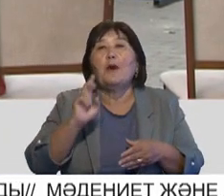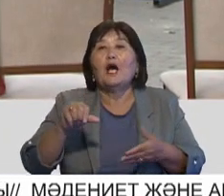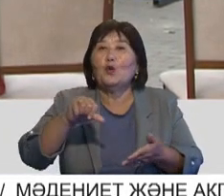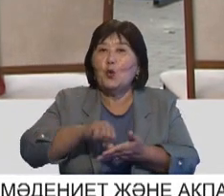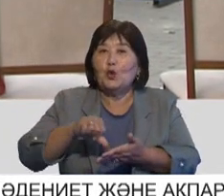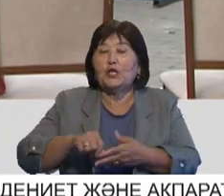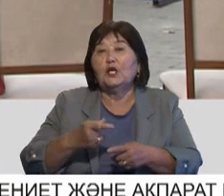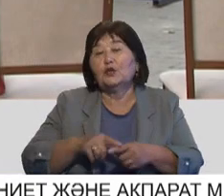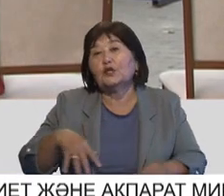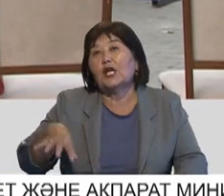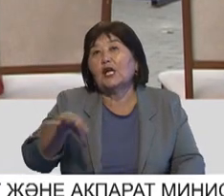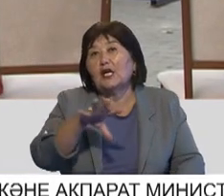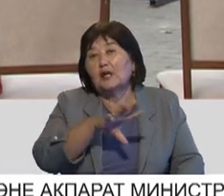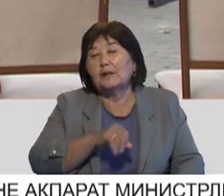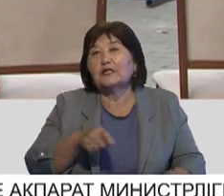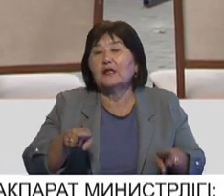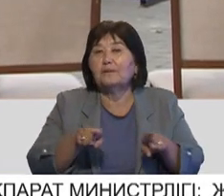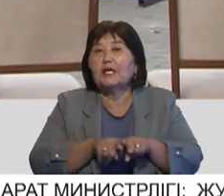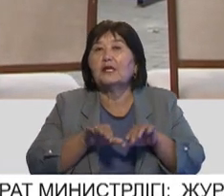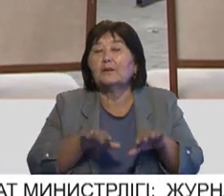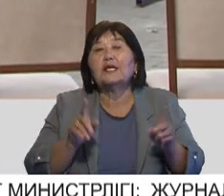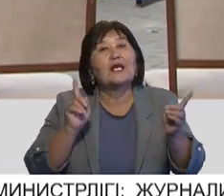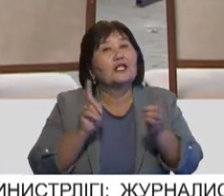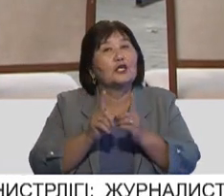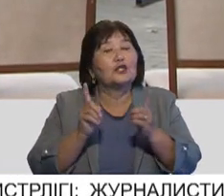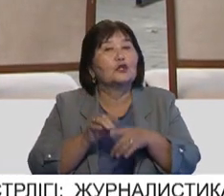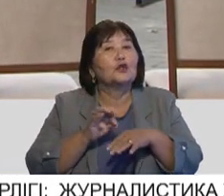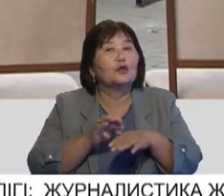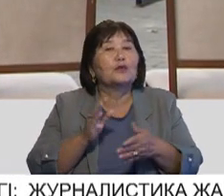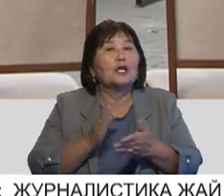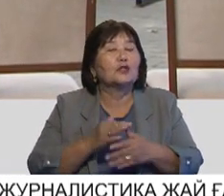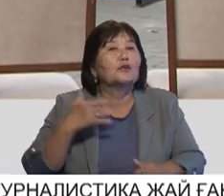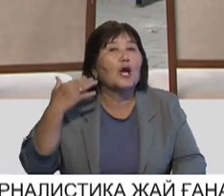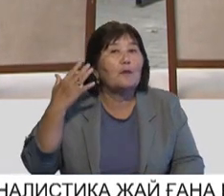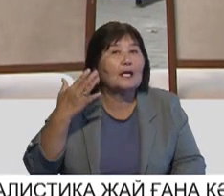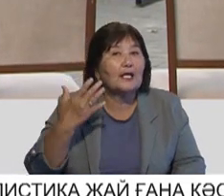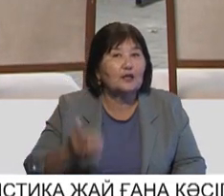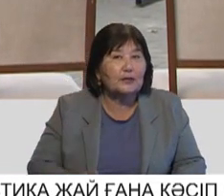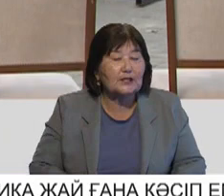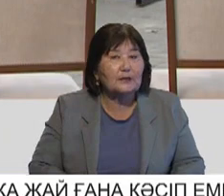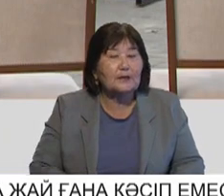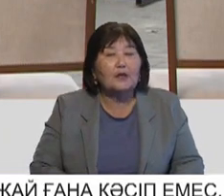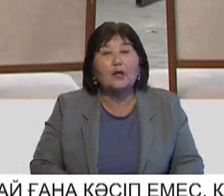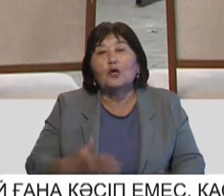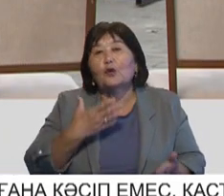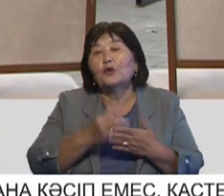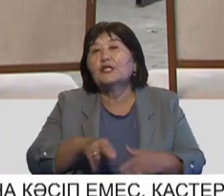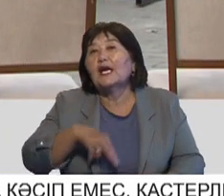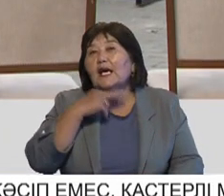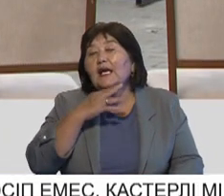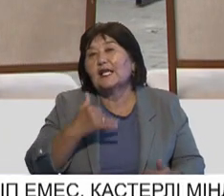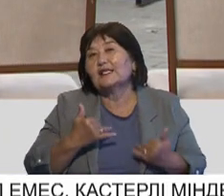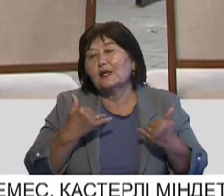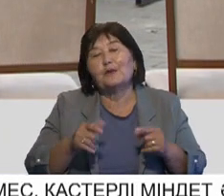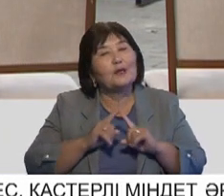Сондықтан да біз осы түрлі форматтағы кездесулерді ұйымдастырудағы мақсатымыз өз